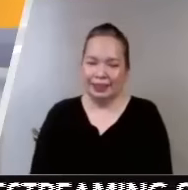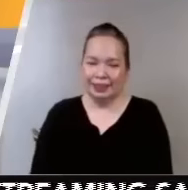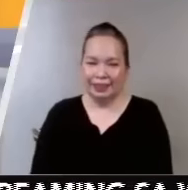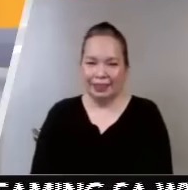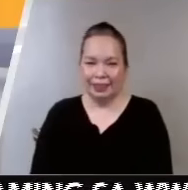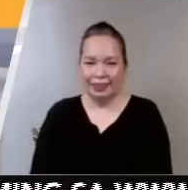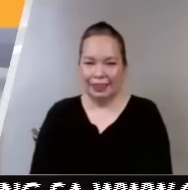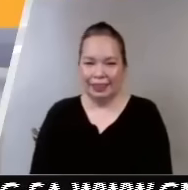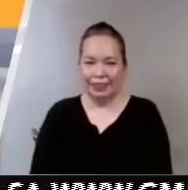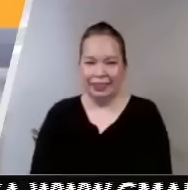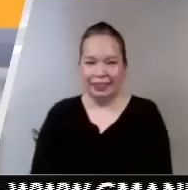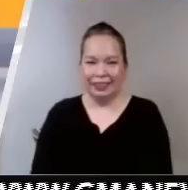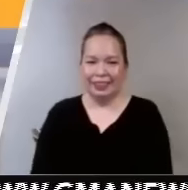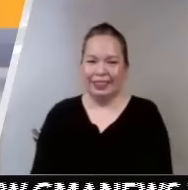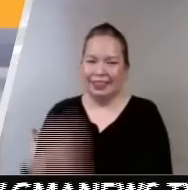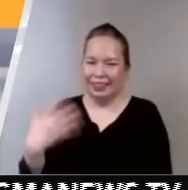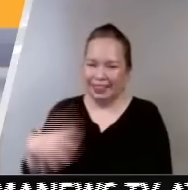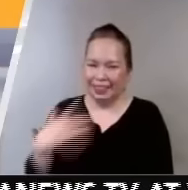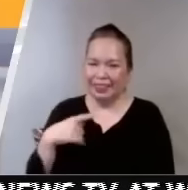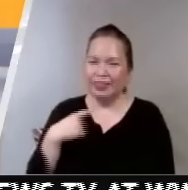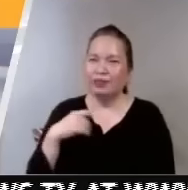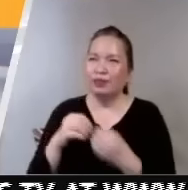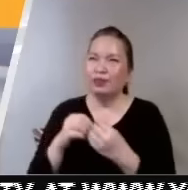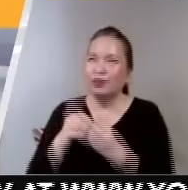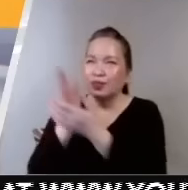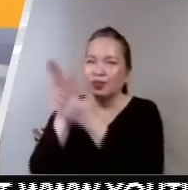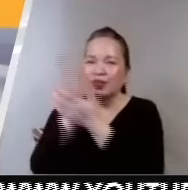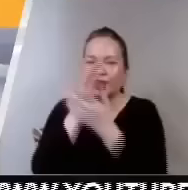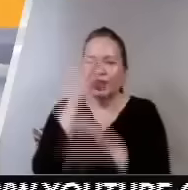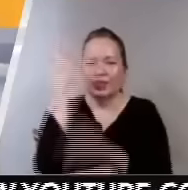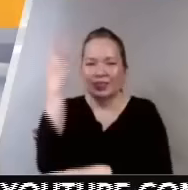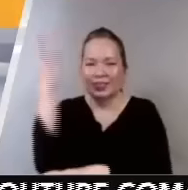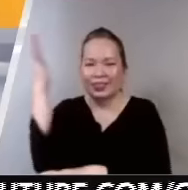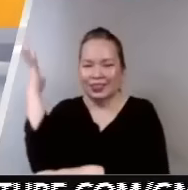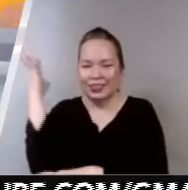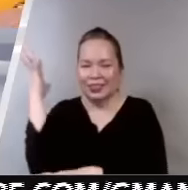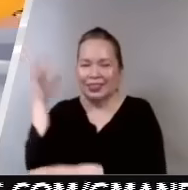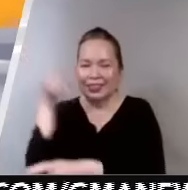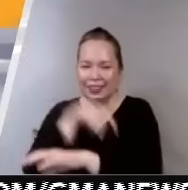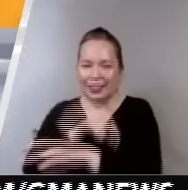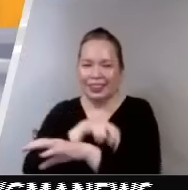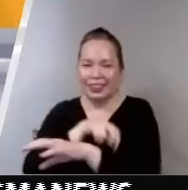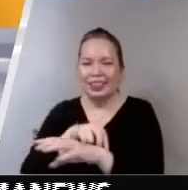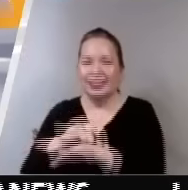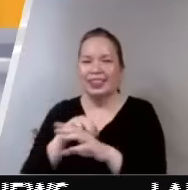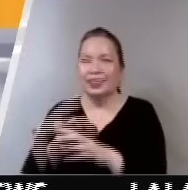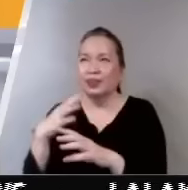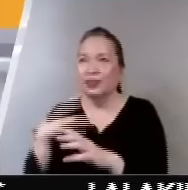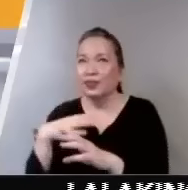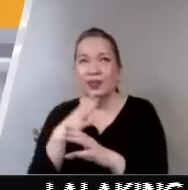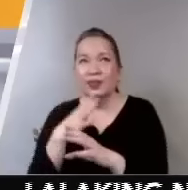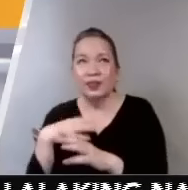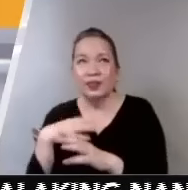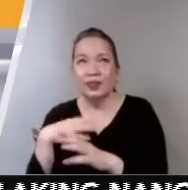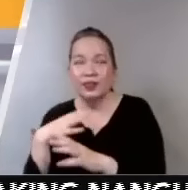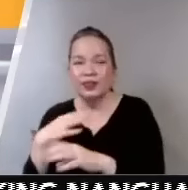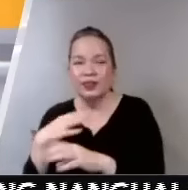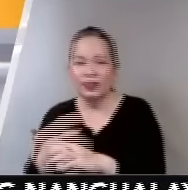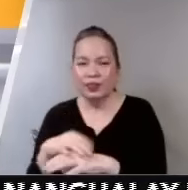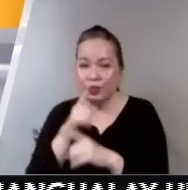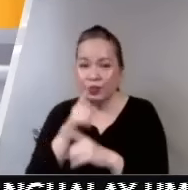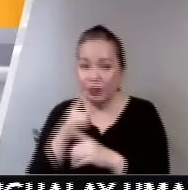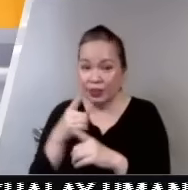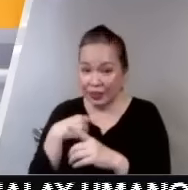Grabe. Marami pa siya mga punong aakyatin. Sa buhay. Oh, at kalmado siya naghihintay. Talented siya. Ang tanong, naka-insure ba yung